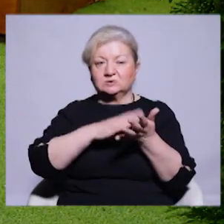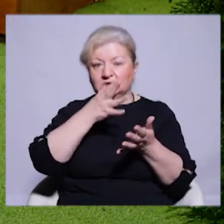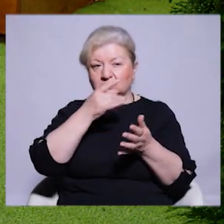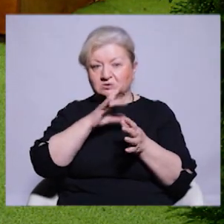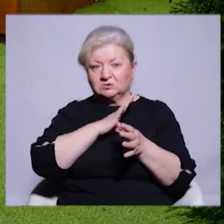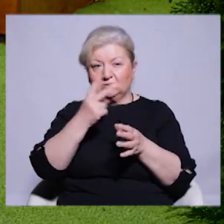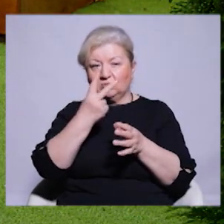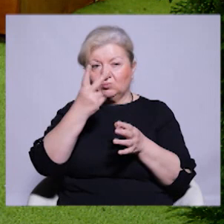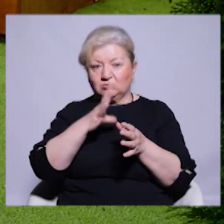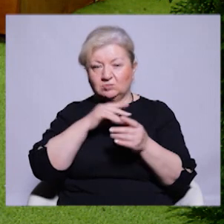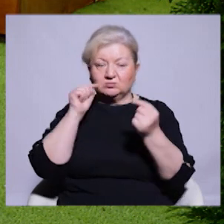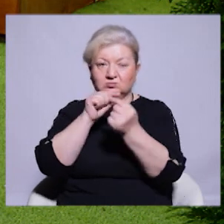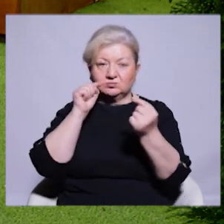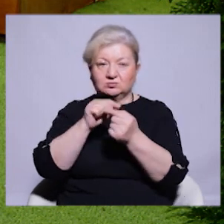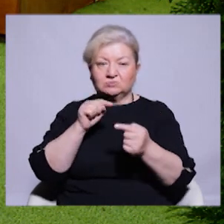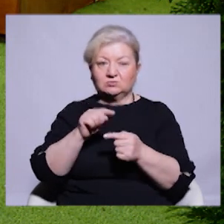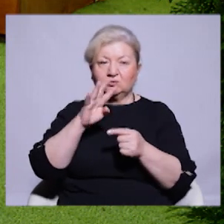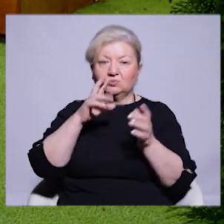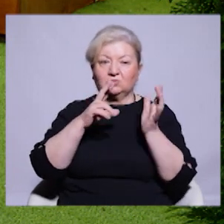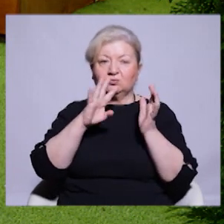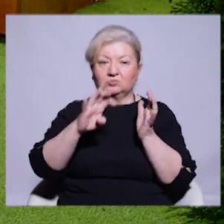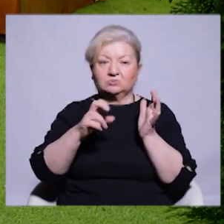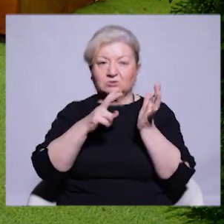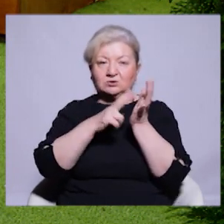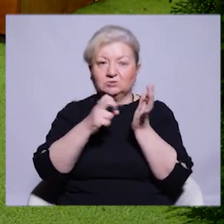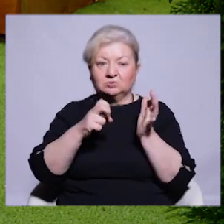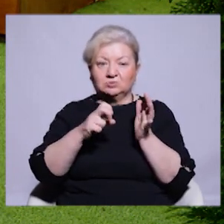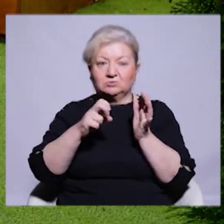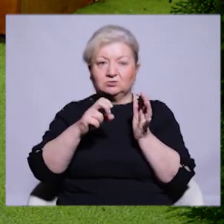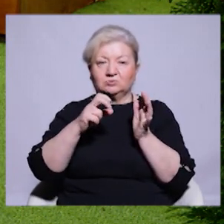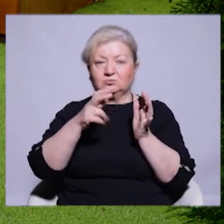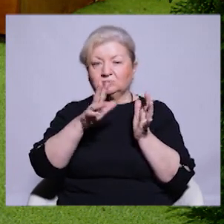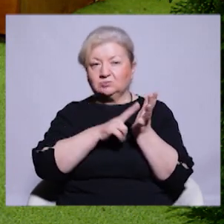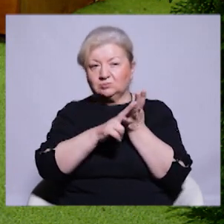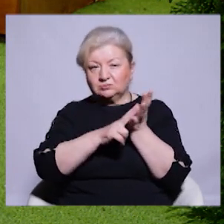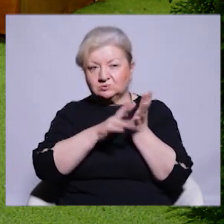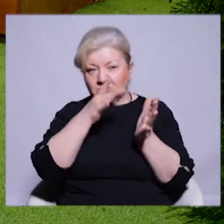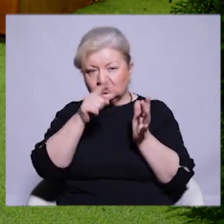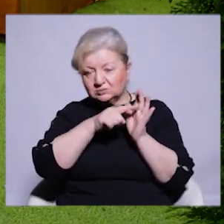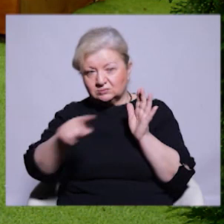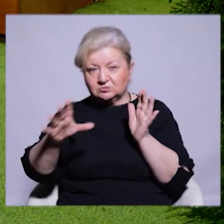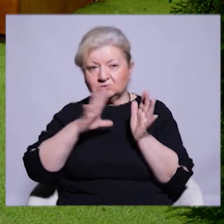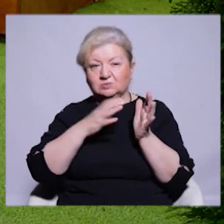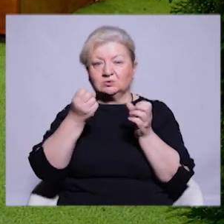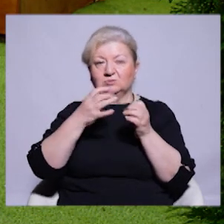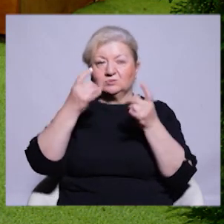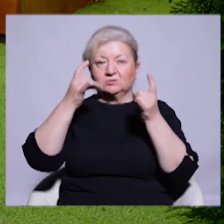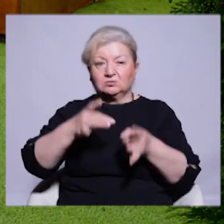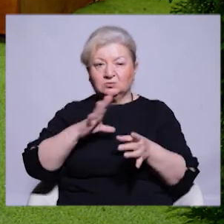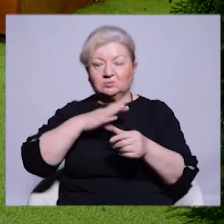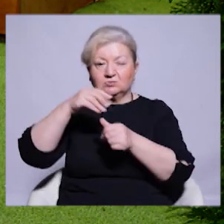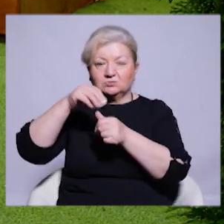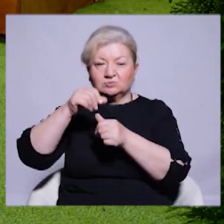მასთან დაპირისპირება 482 წელს, როცა ვარსკენი მოკლა და შემოიყვანა გარდაბნის ველზე და მოხდა